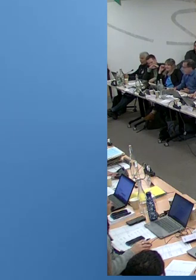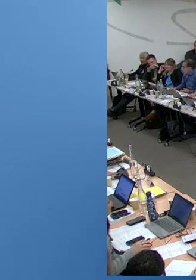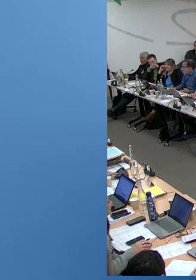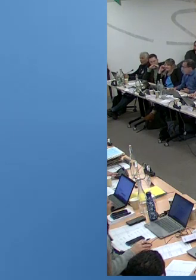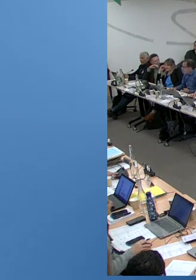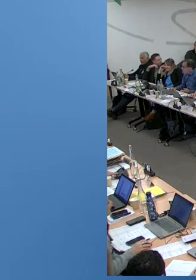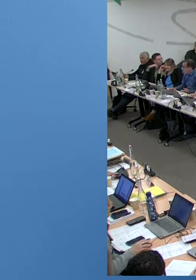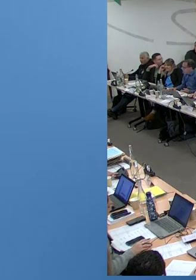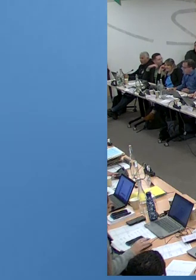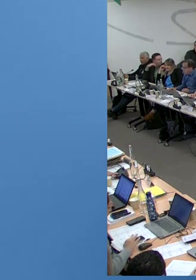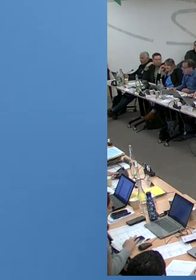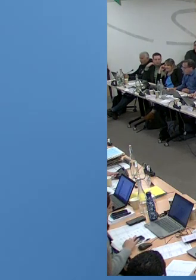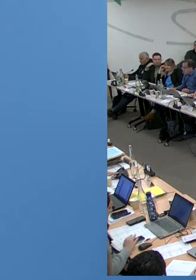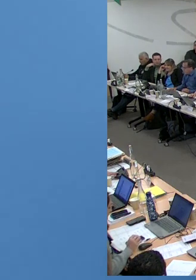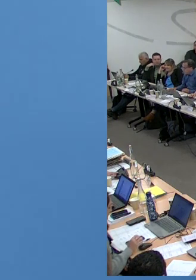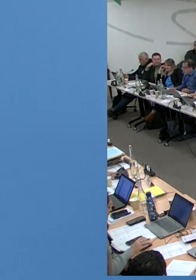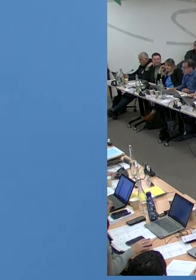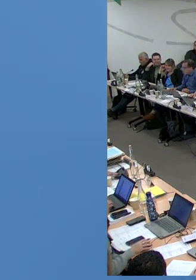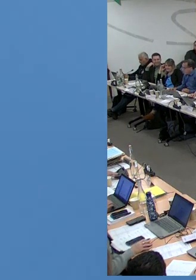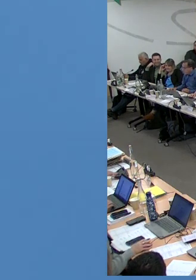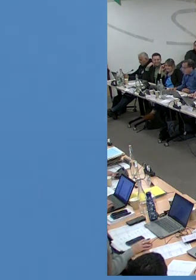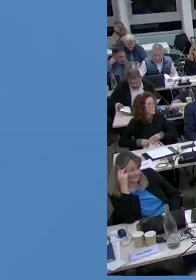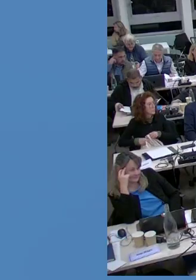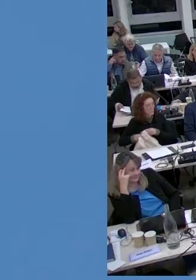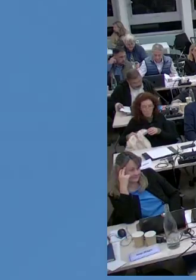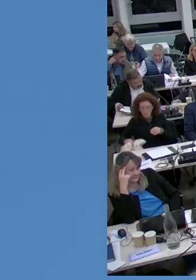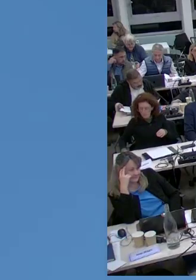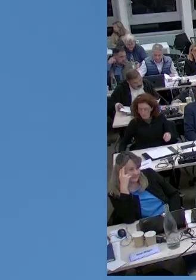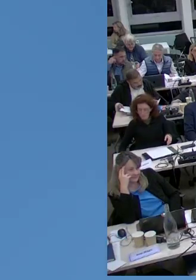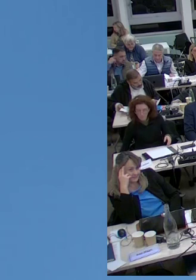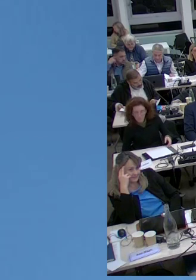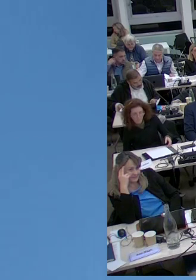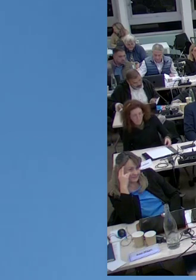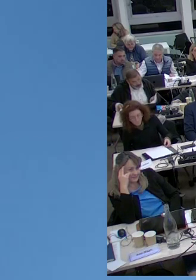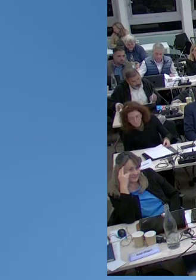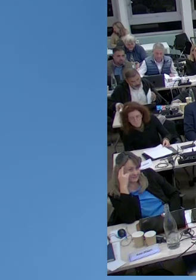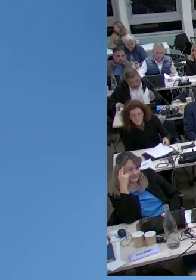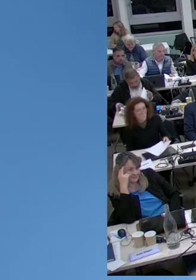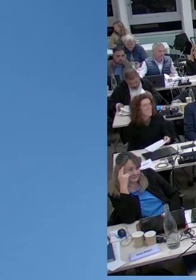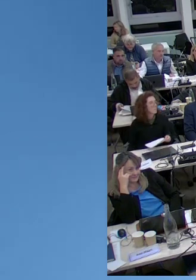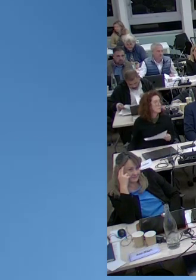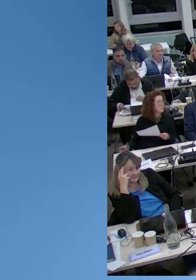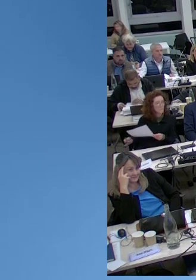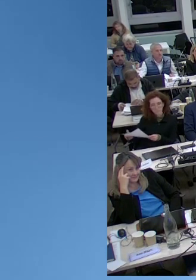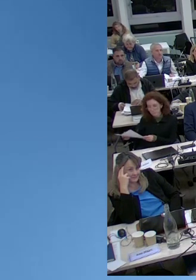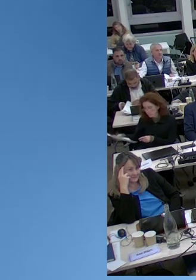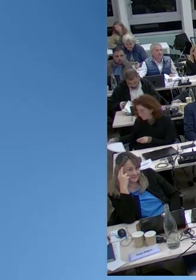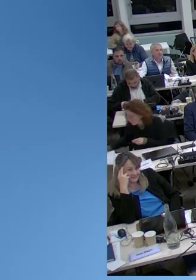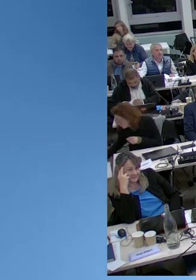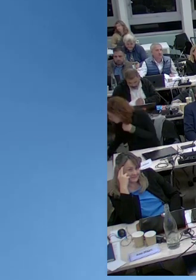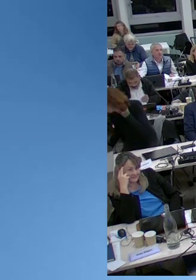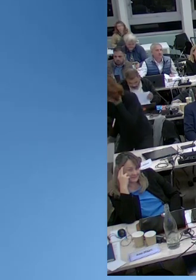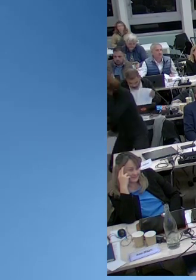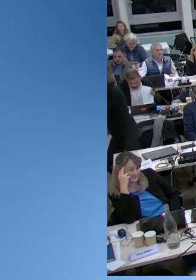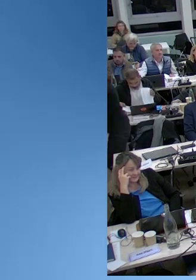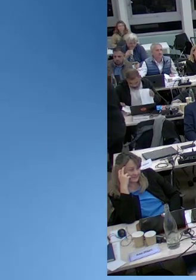question de commencer le conseil municipal à 10h ça fait 6 mois que vous nous baladez sur le sujet en conférence des présidents et